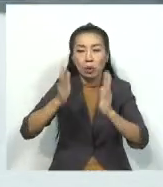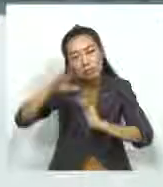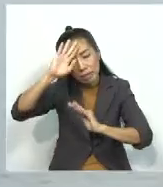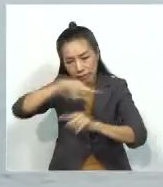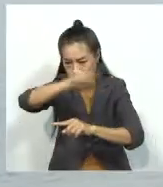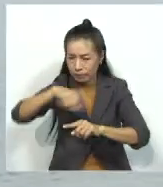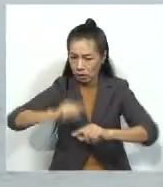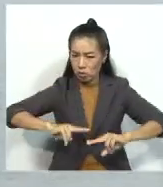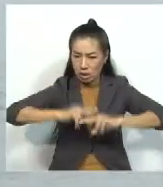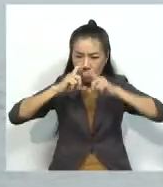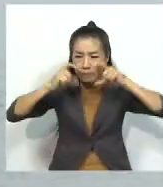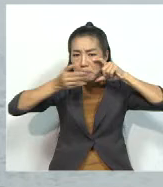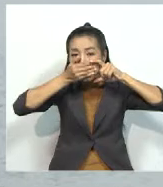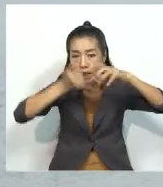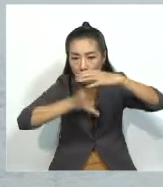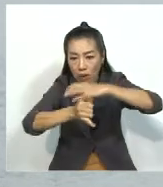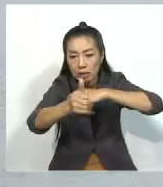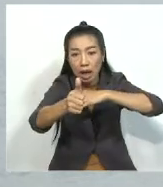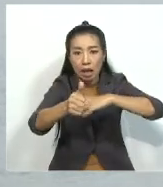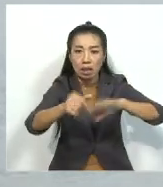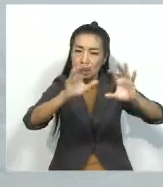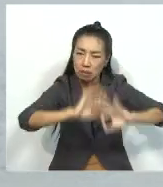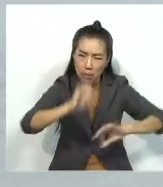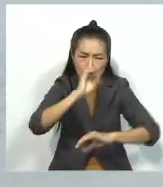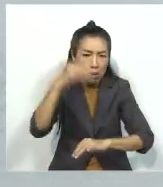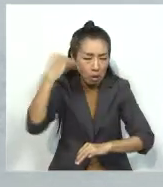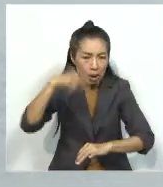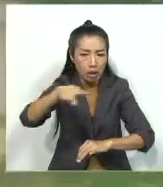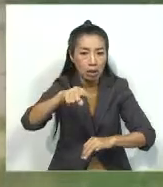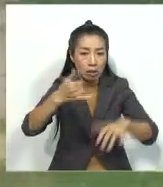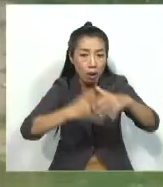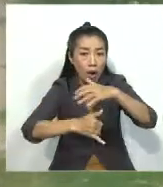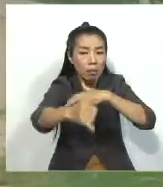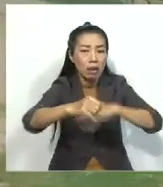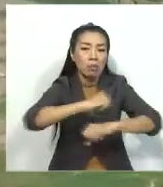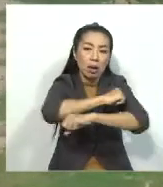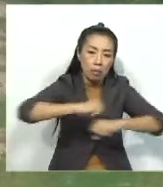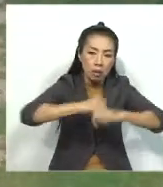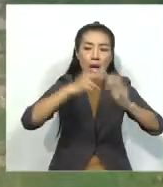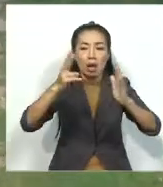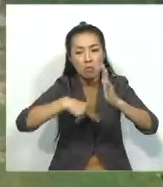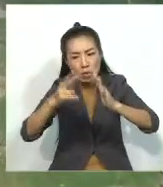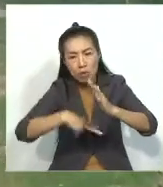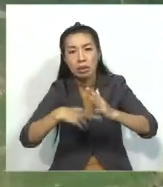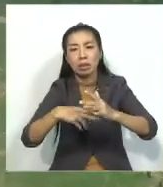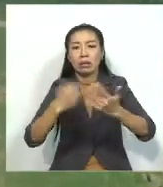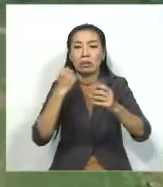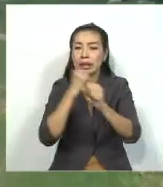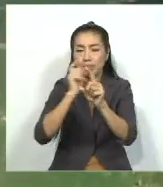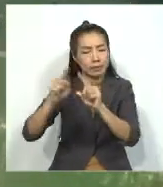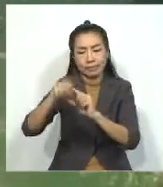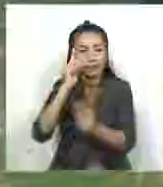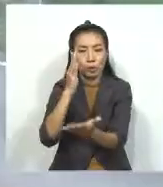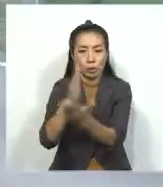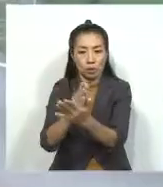สวมใส่หน้ากากอนามัยก่อนออกจากบ้านและที่เราเน้นย้ำกันก็คืองดกิจกรรมกลางแจ้งค่ะตอนนี้นะคะทางจังหวั